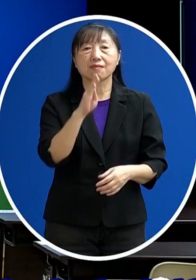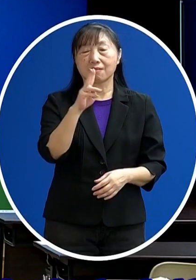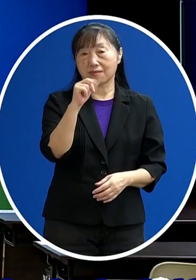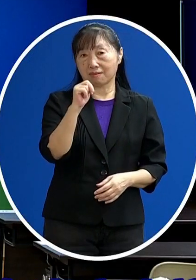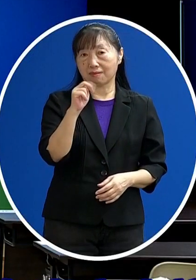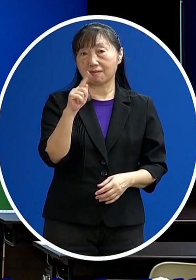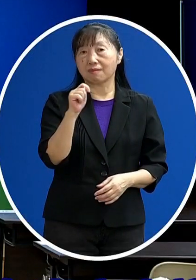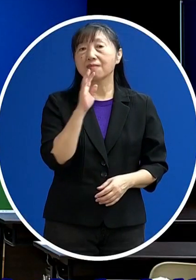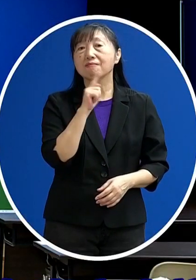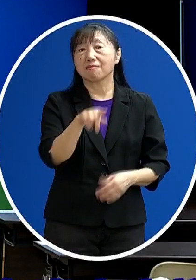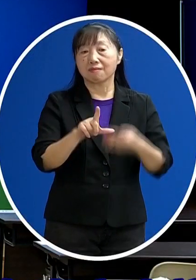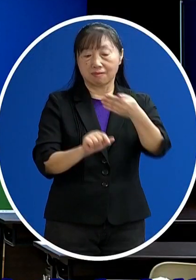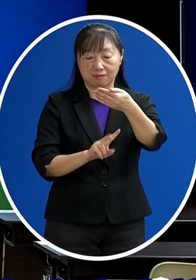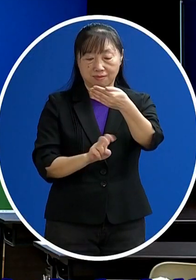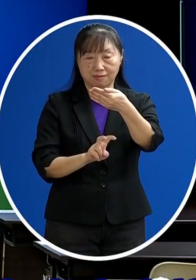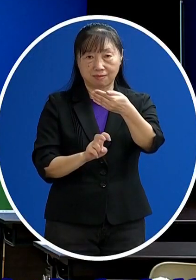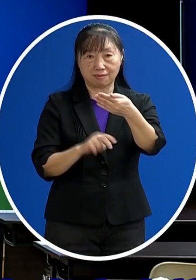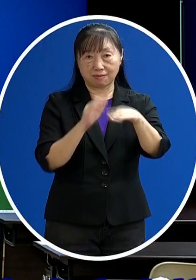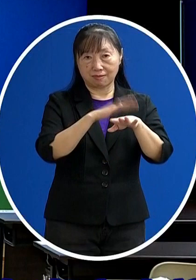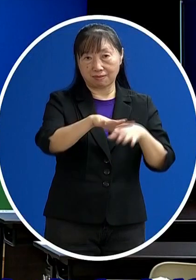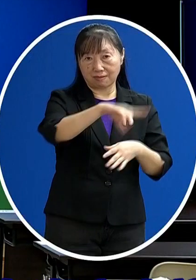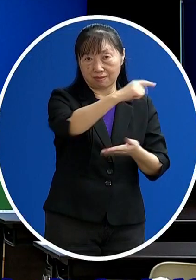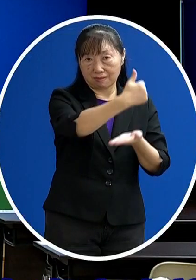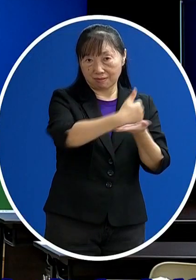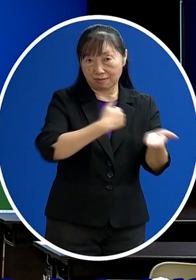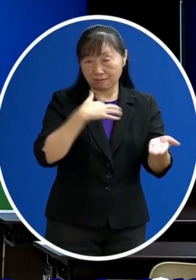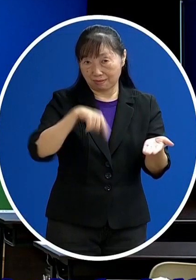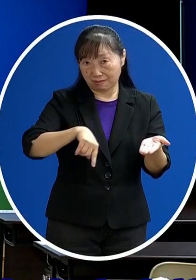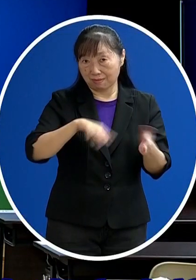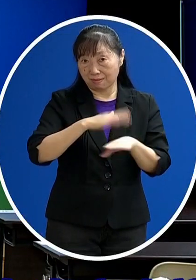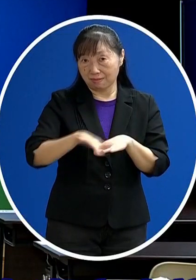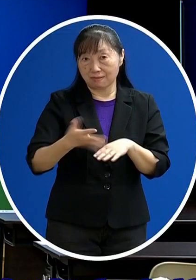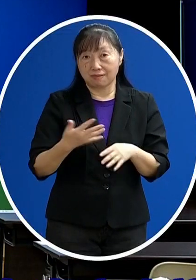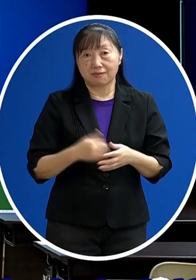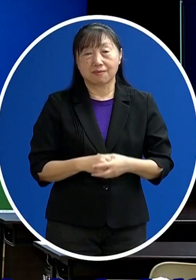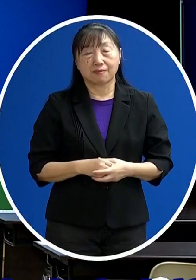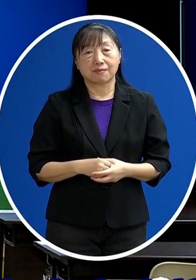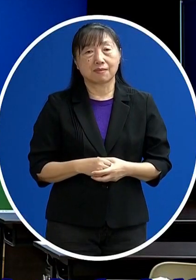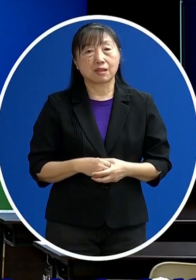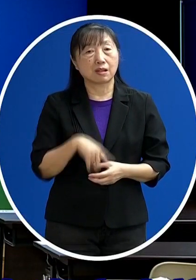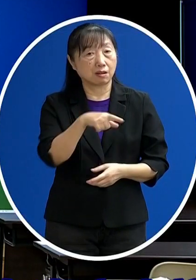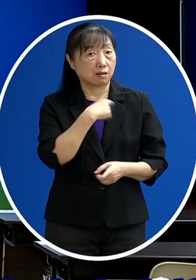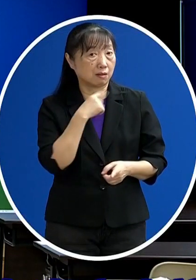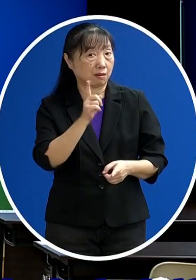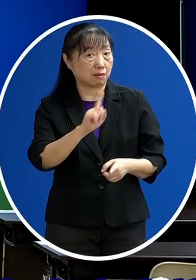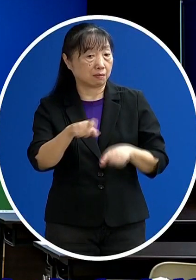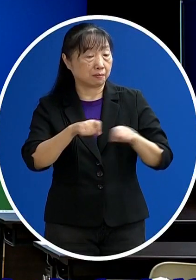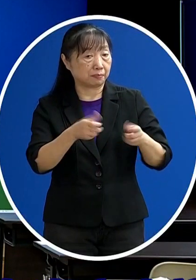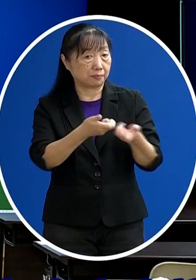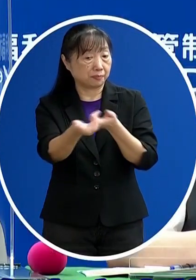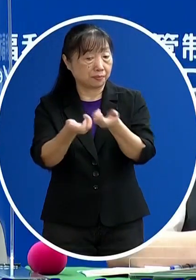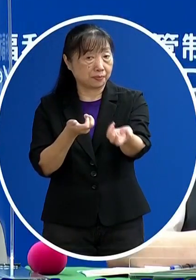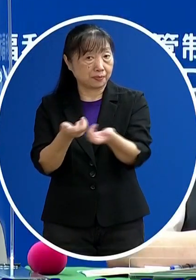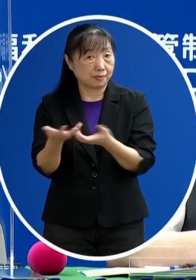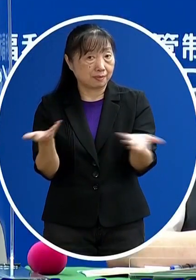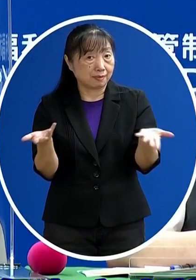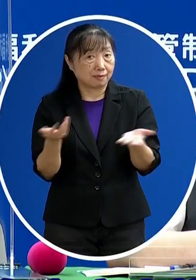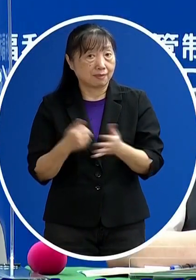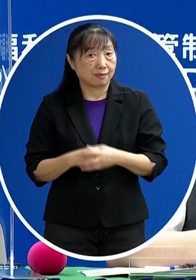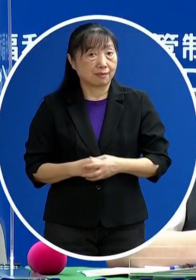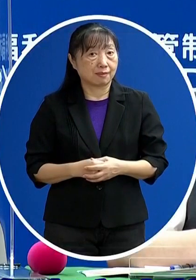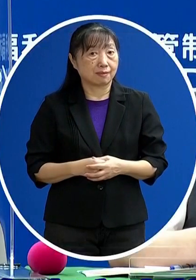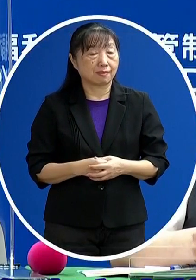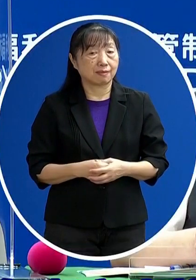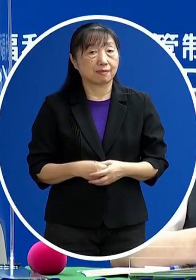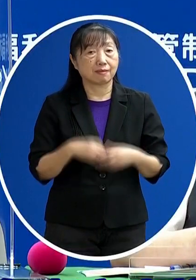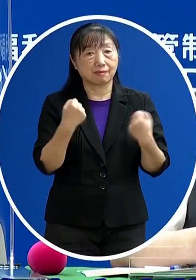是不是9月22号就会到货？那接下来会我们会怎么分配？ 哦，在这个展